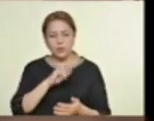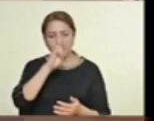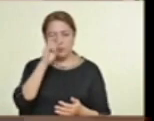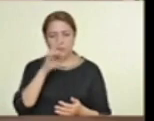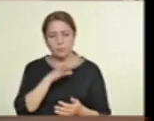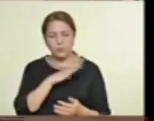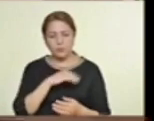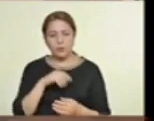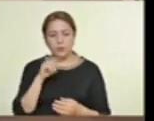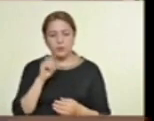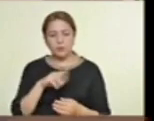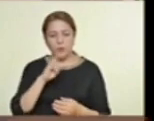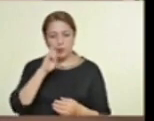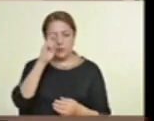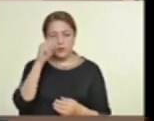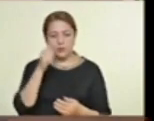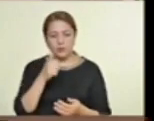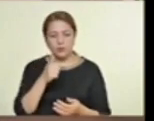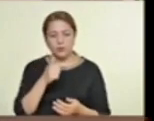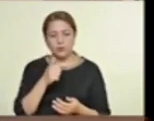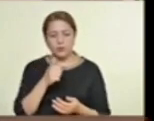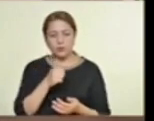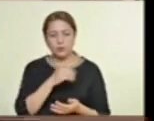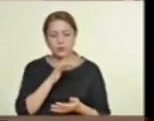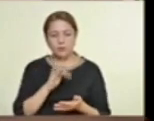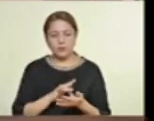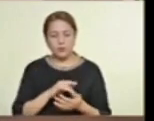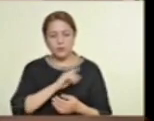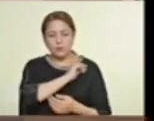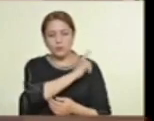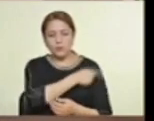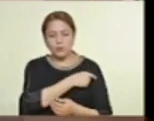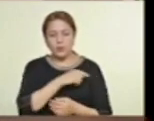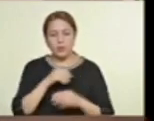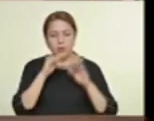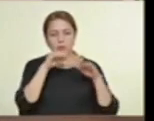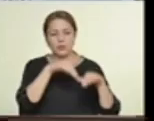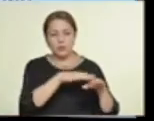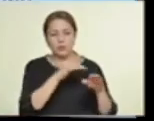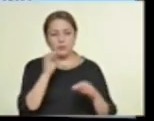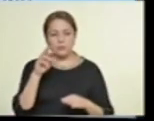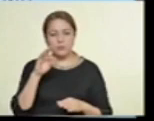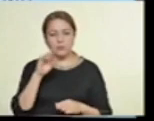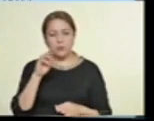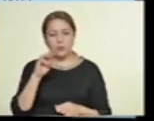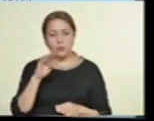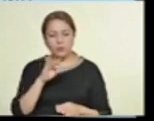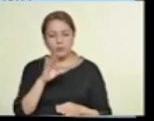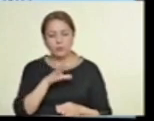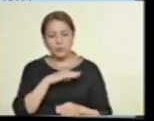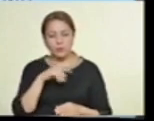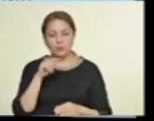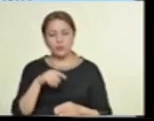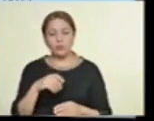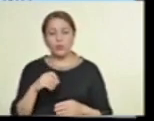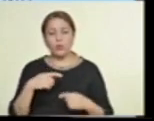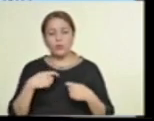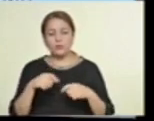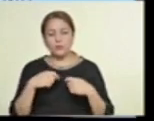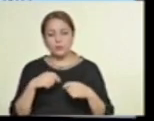davlatlar hisoblanadi. Ana shu shahar davlatlar kuchli dengiz flotiga ham ega bo'lgan va ana shu savdolarni kuchaytirish